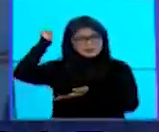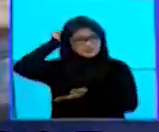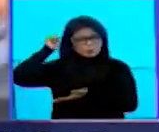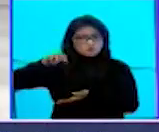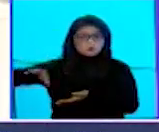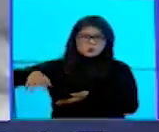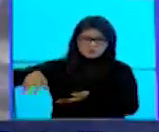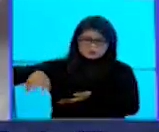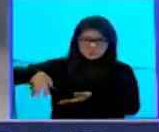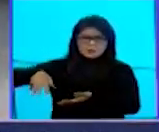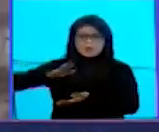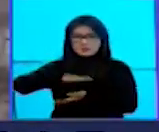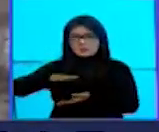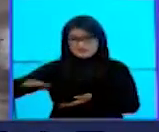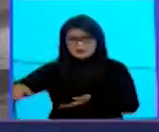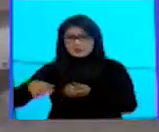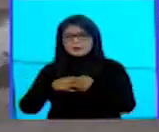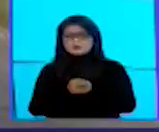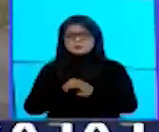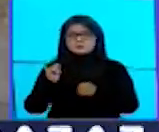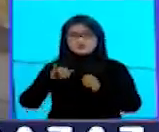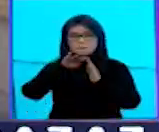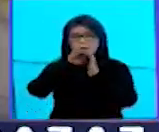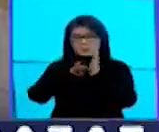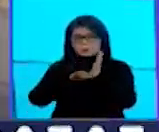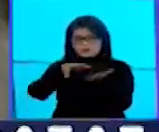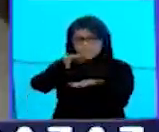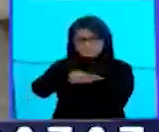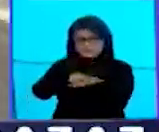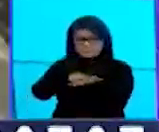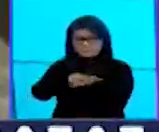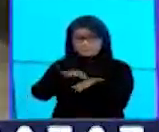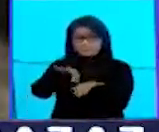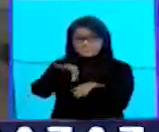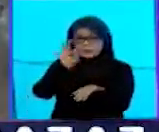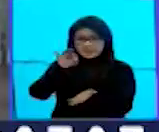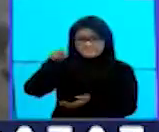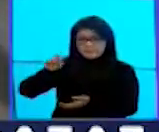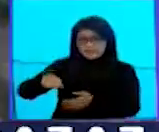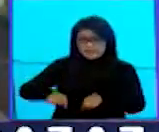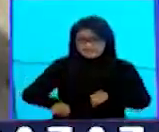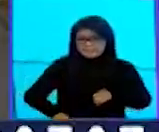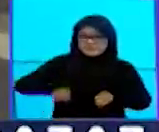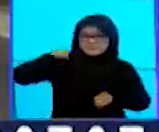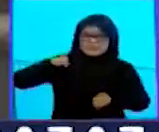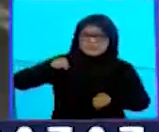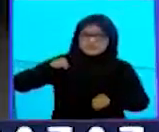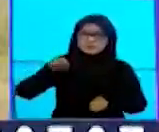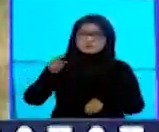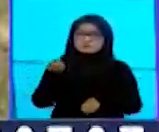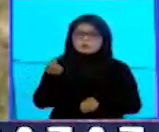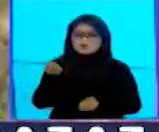3 hari menjelang larangan mudik diberlakukan. Mereka memilih mudik dengan bajai karena dinilai lebih irit dibandingkan naik travel